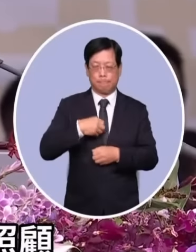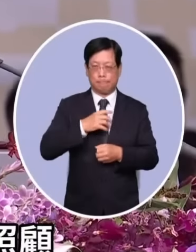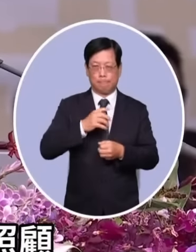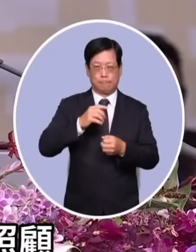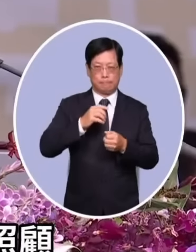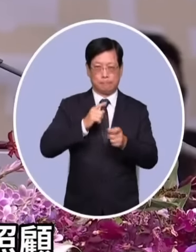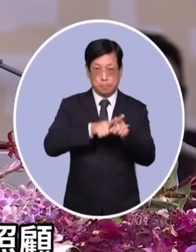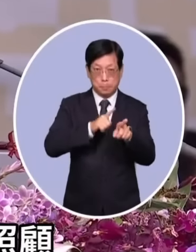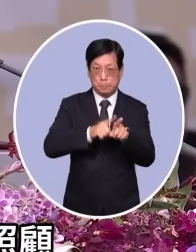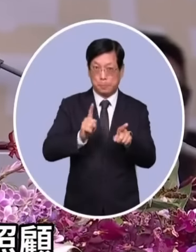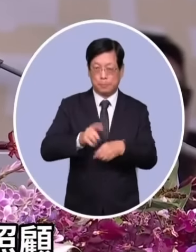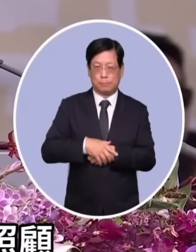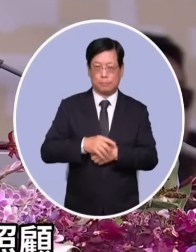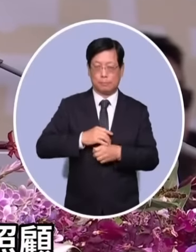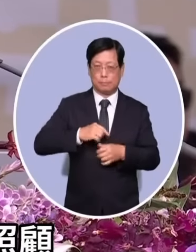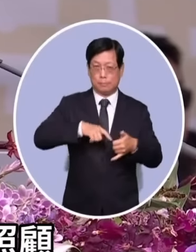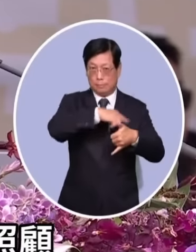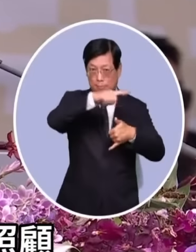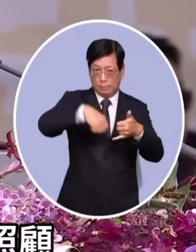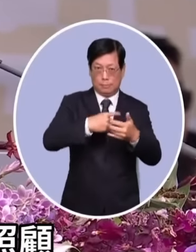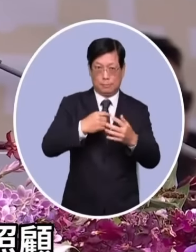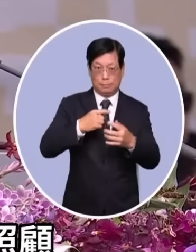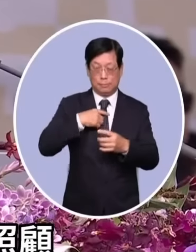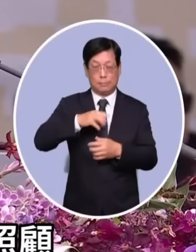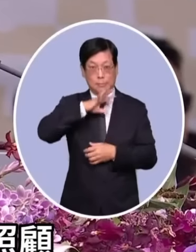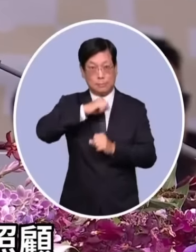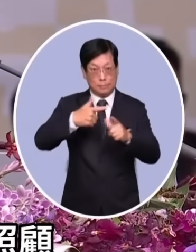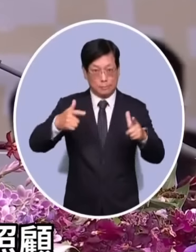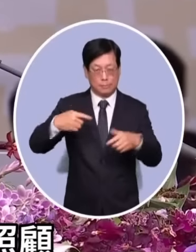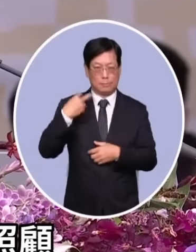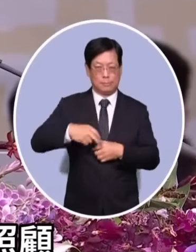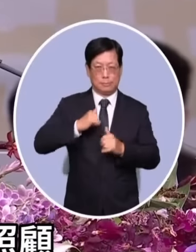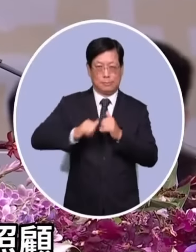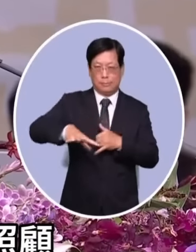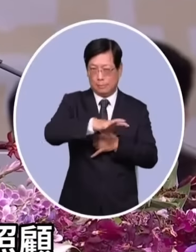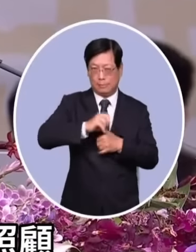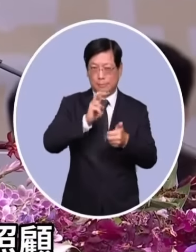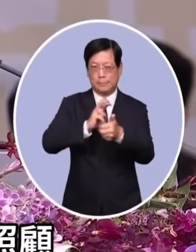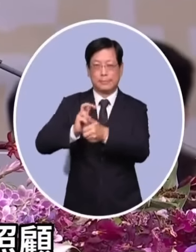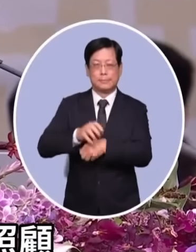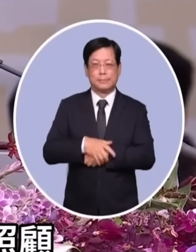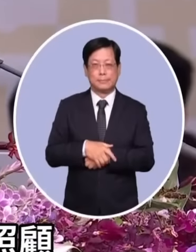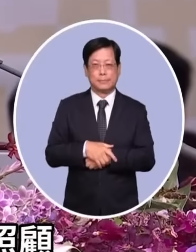践全人、全龄、全社会的照顾。